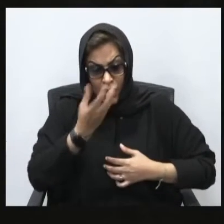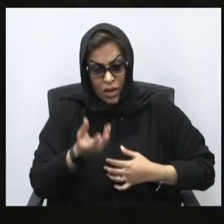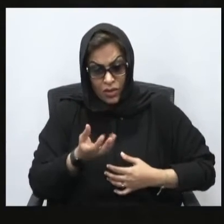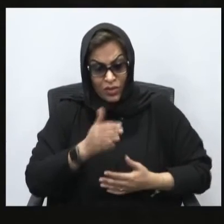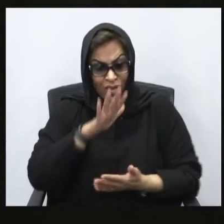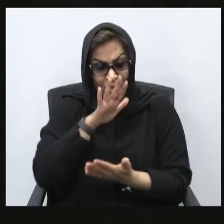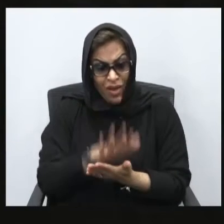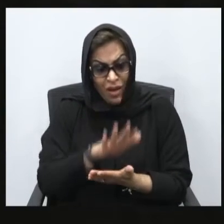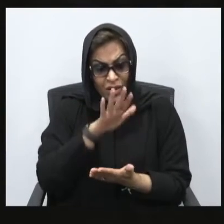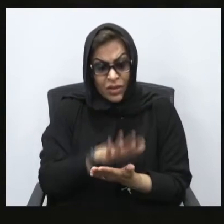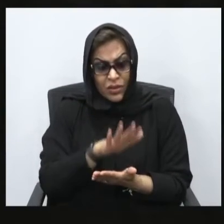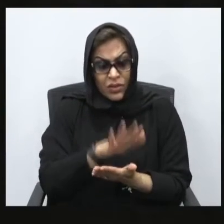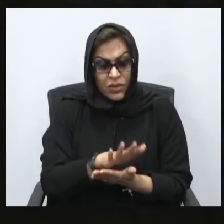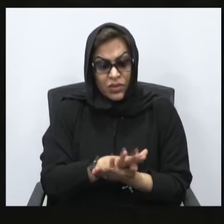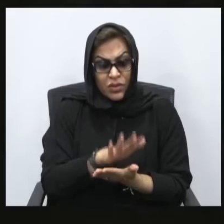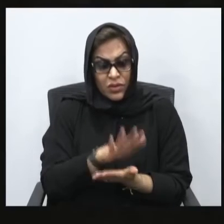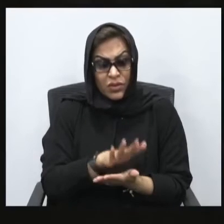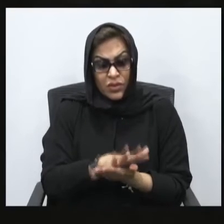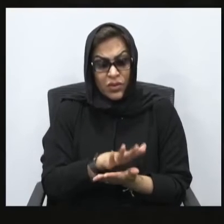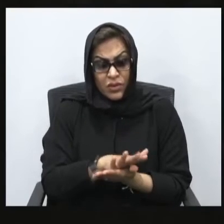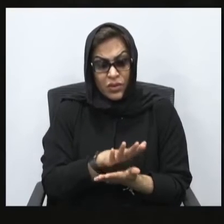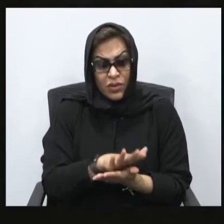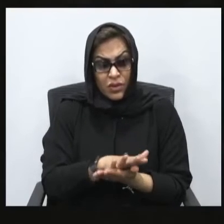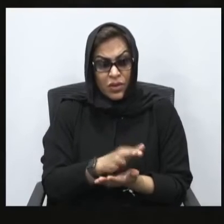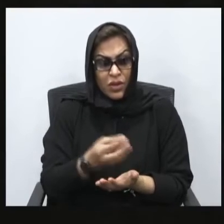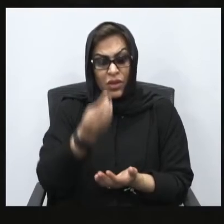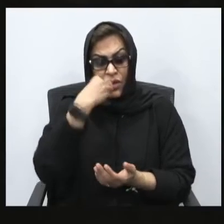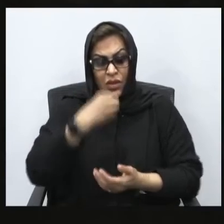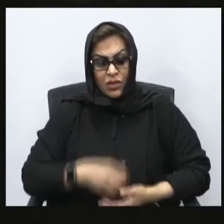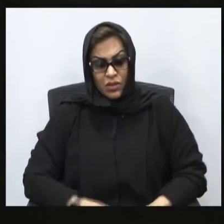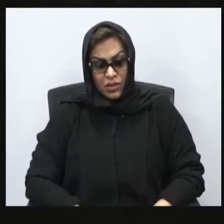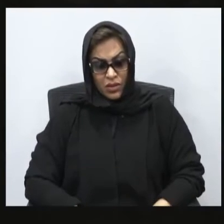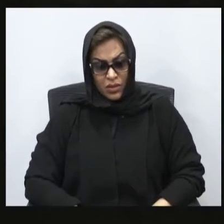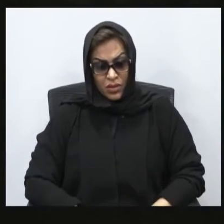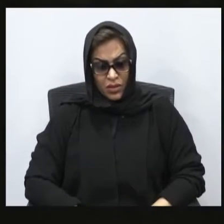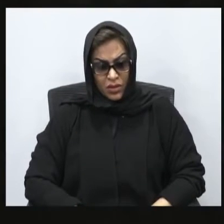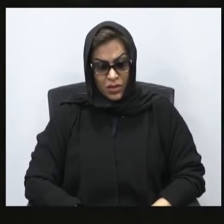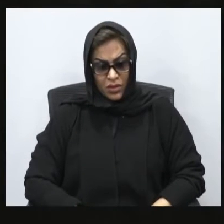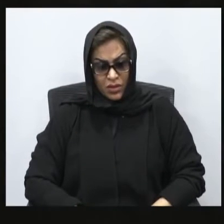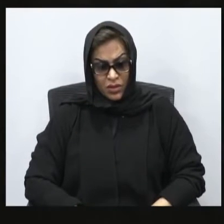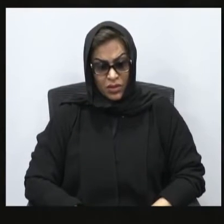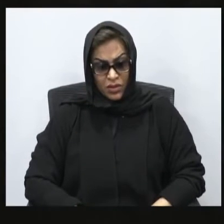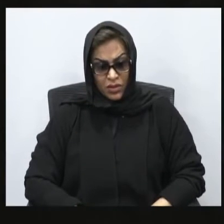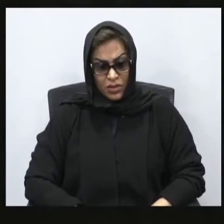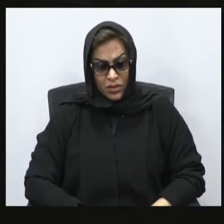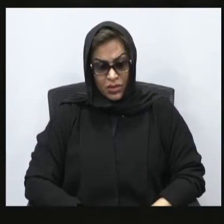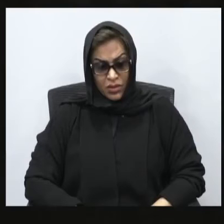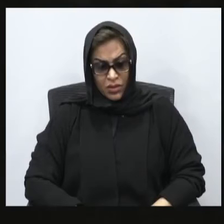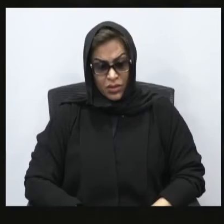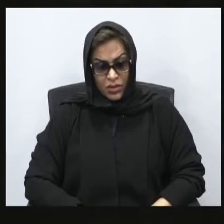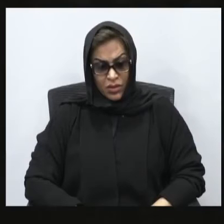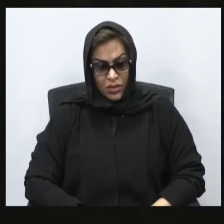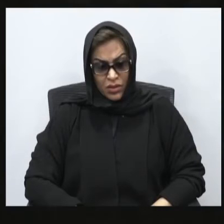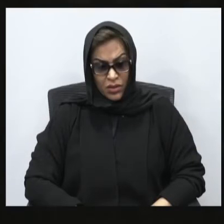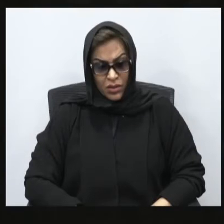بالضغط ترتفع فتفتح لها ويعود المجرى ل مجرى التنف مجرى الطعام